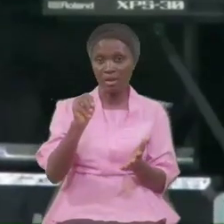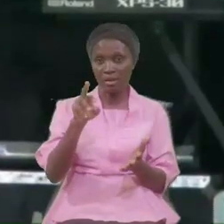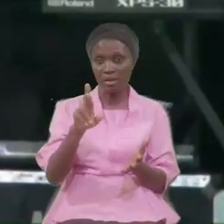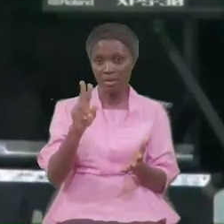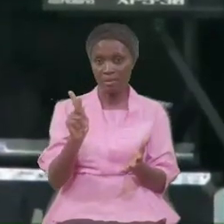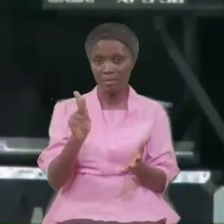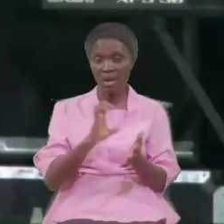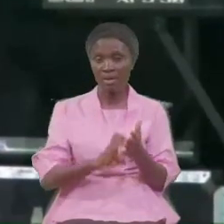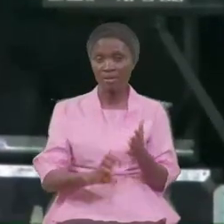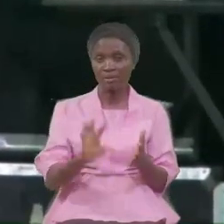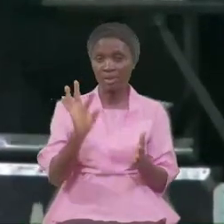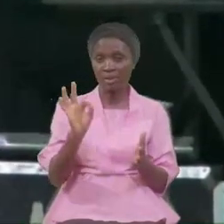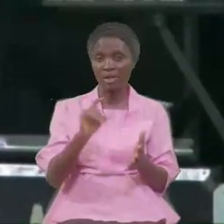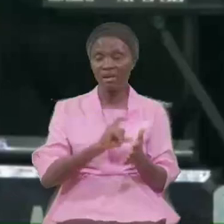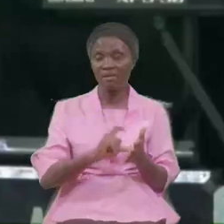9, verset